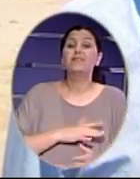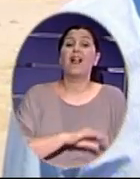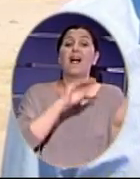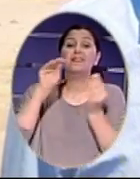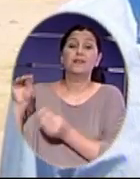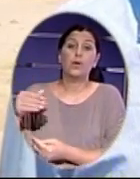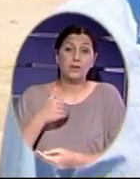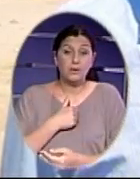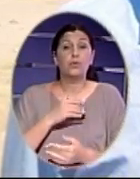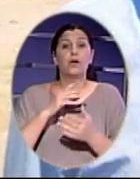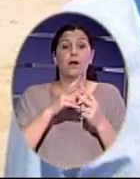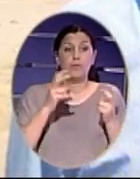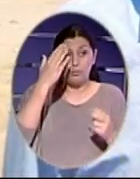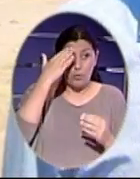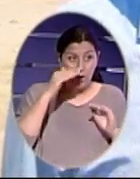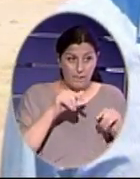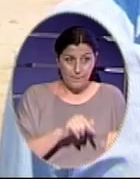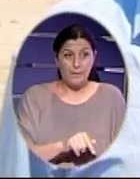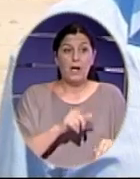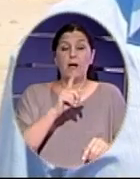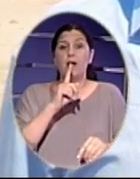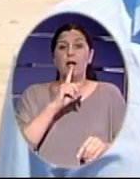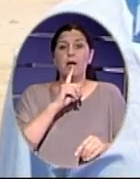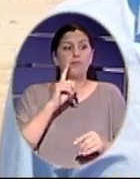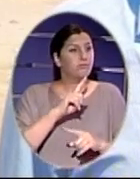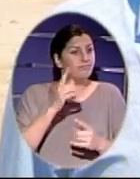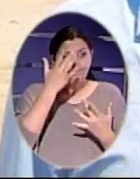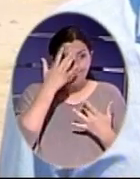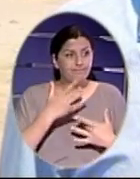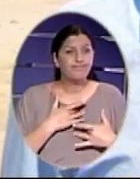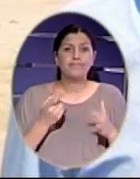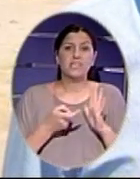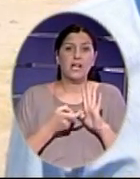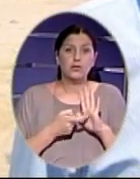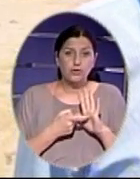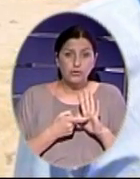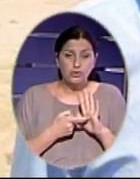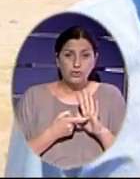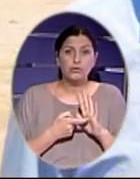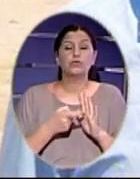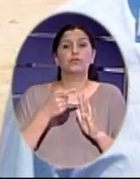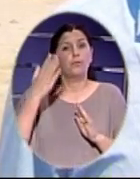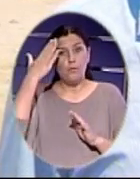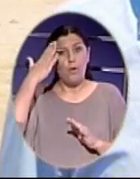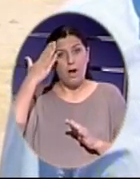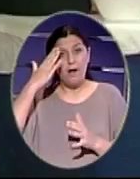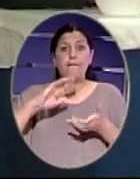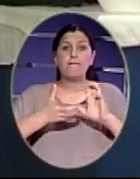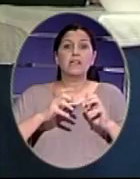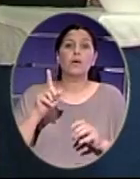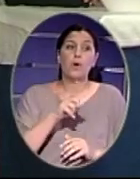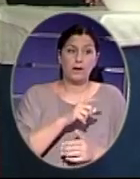אותם, להעביר אותם ממקומות מגורים שלהם, בלי להתחשב בדרישה שלהם להכרה בכפר וואדי